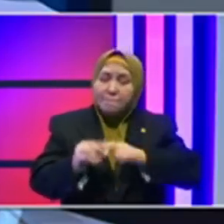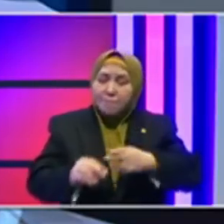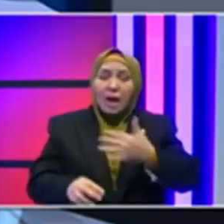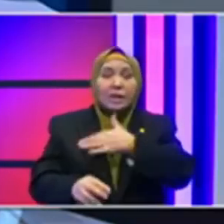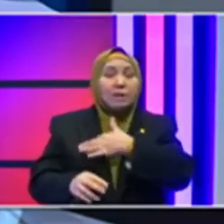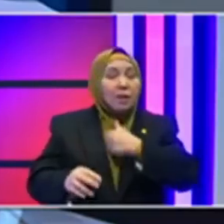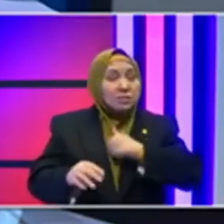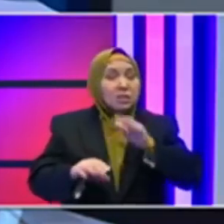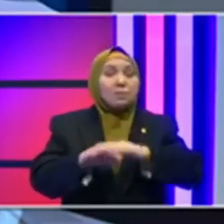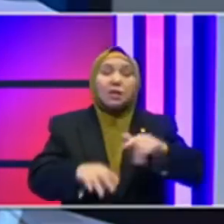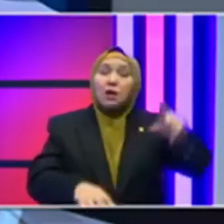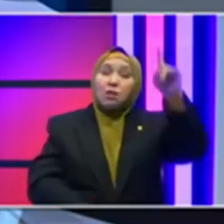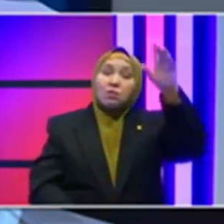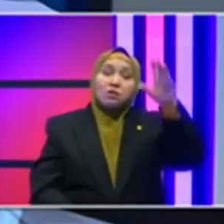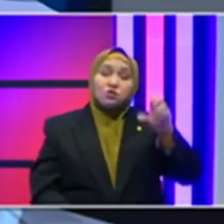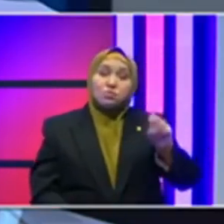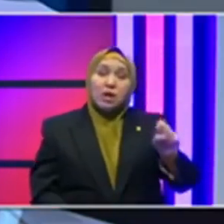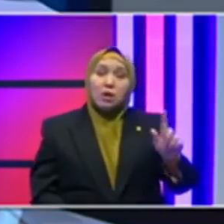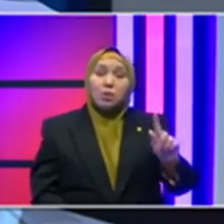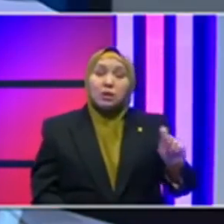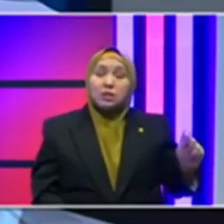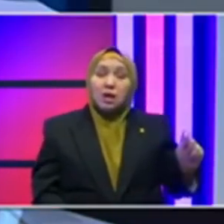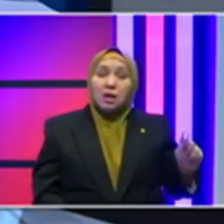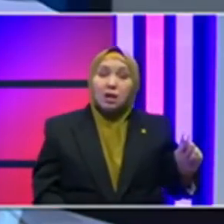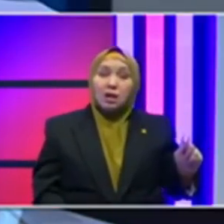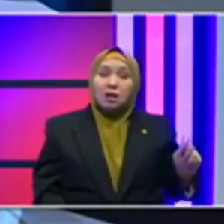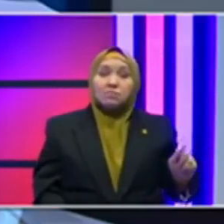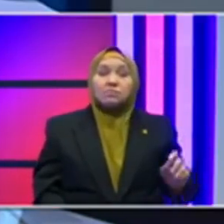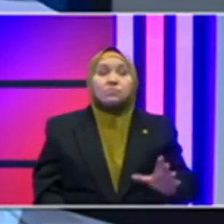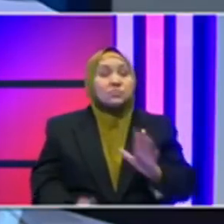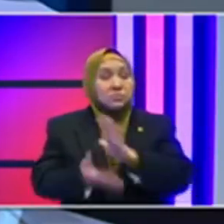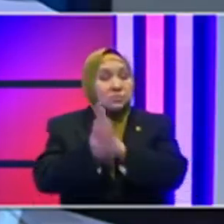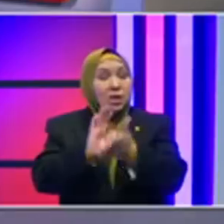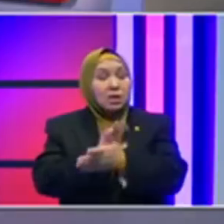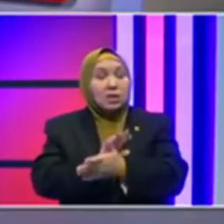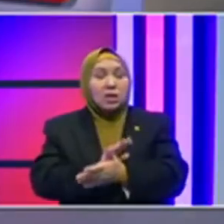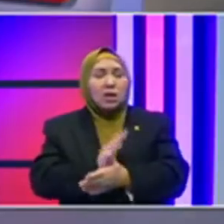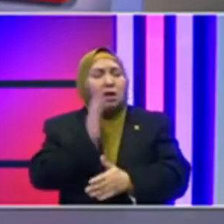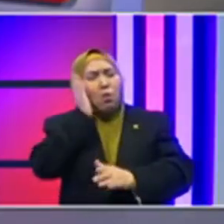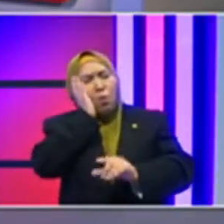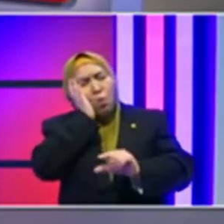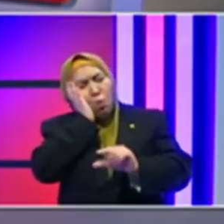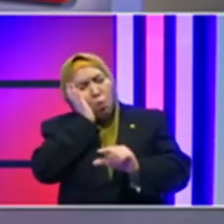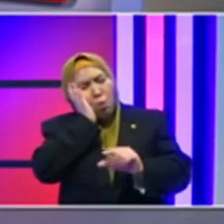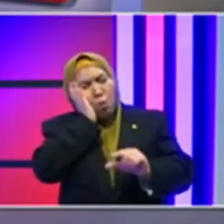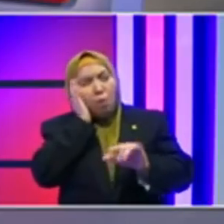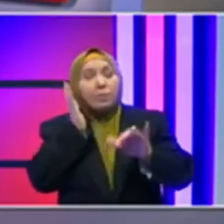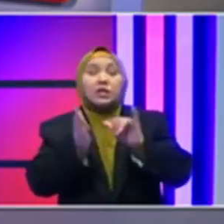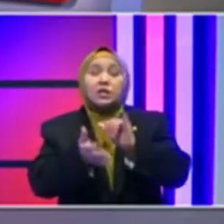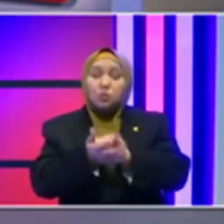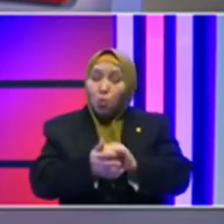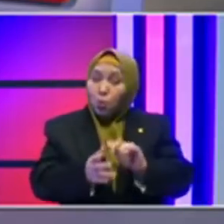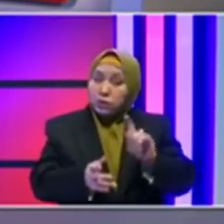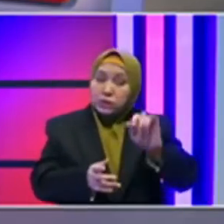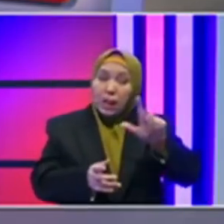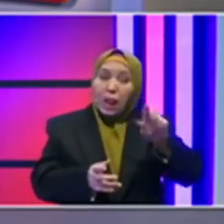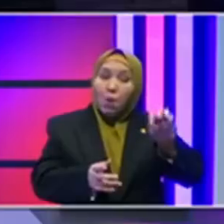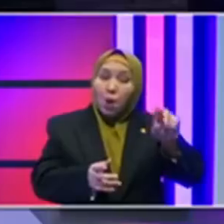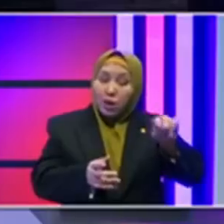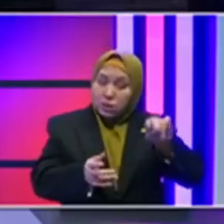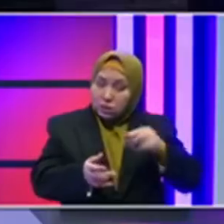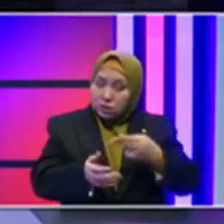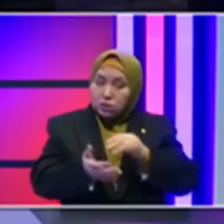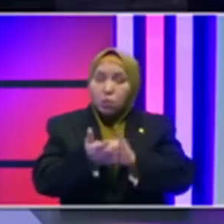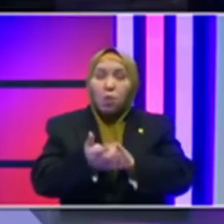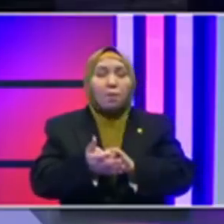kepada Allah Subhanahu Wa Ta'ala Jadi maksudnya tilawah itu penting Ustaz Ya betul itu Dan mungkin tilawah itu